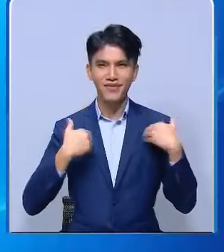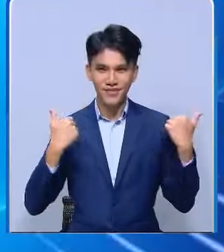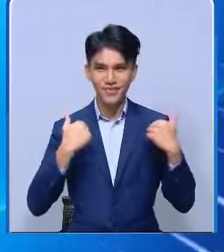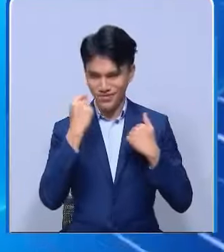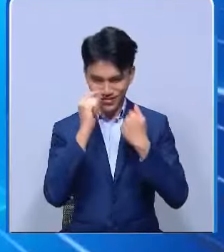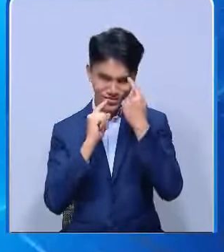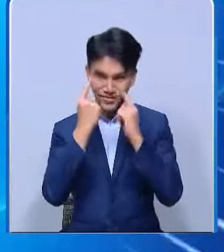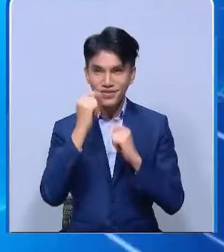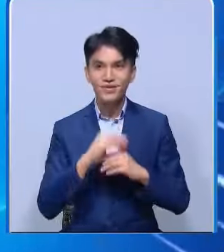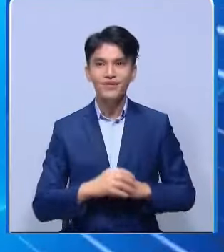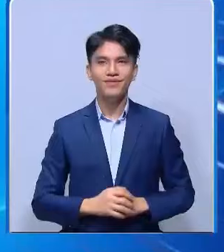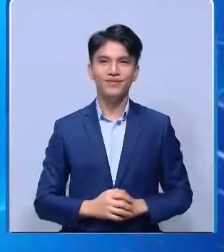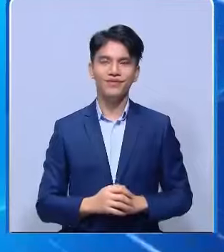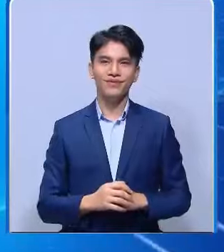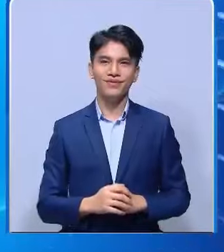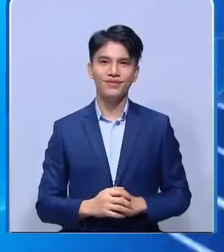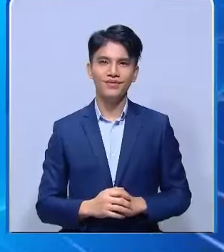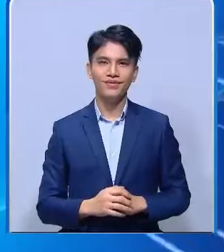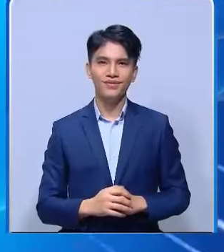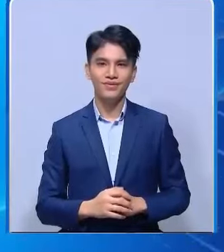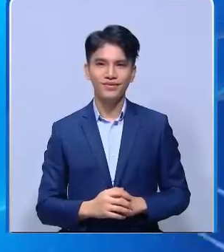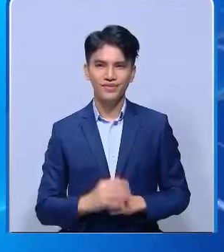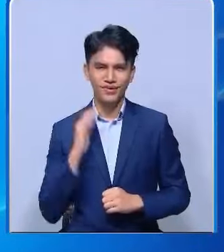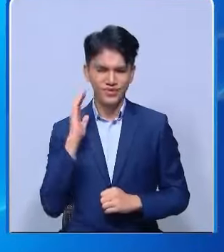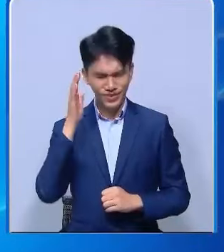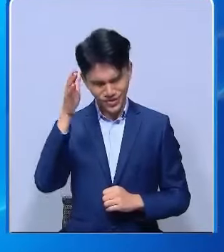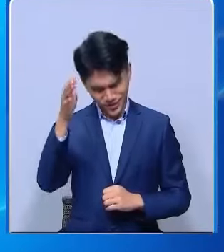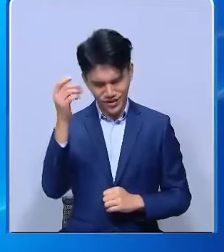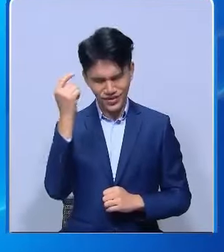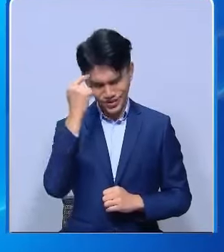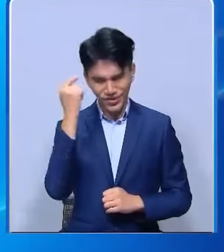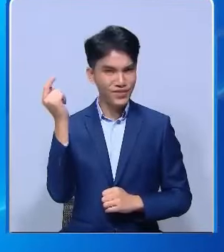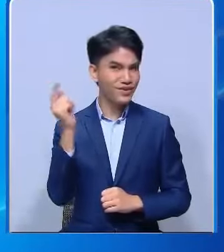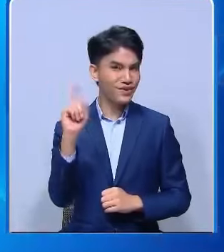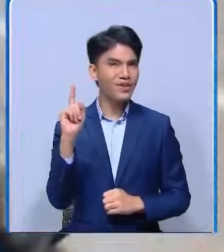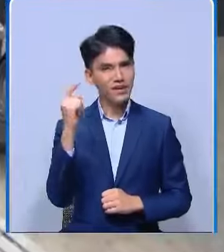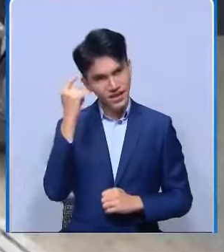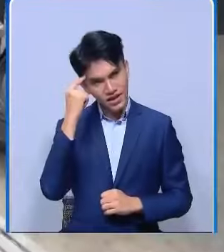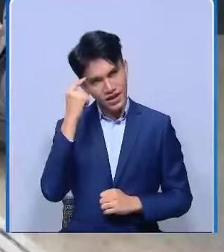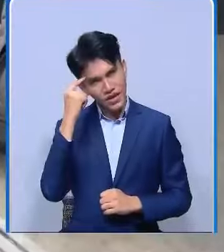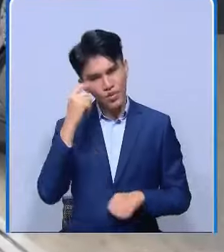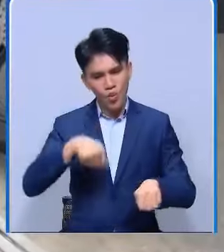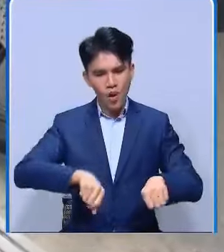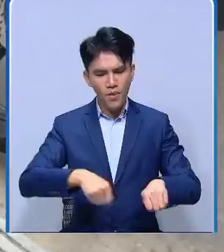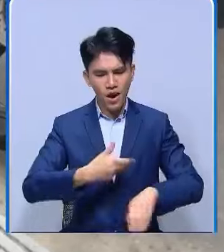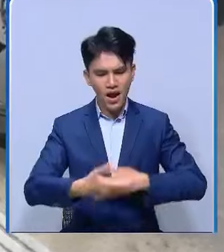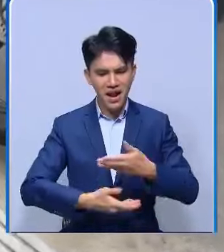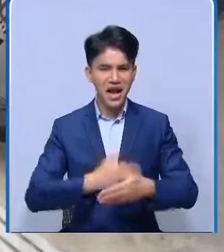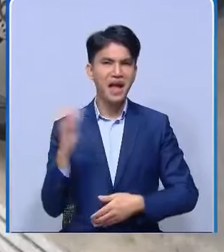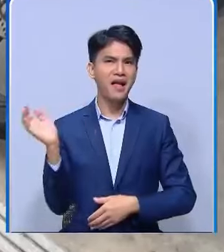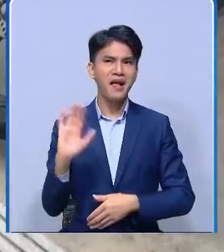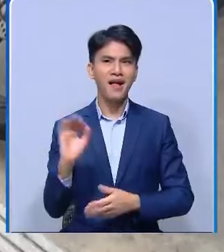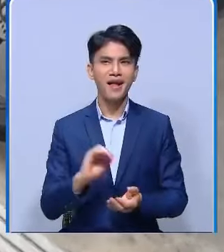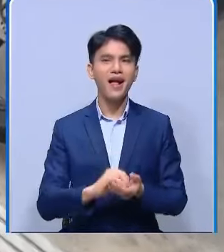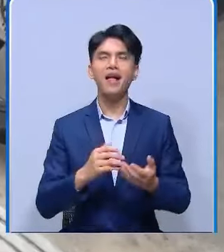ลยค ่ ะ ต่อจากนี้ดูท่าแล้วคุณพี่เขาคงไม่ขับรถไปเร่ขายที่ไหนอีกป